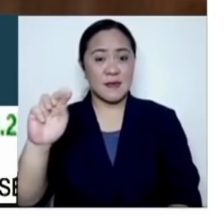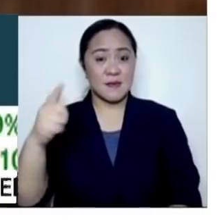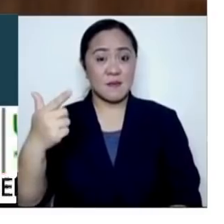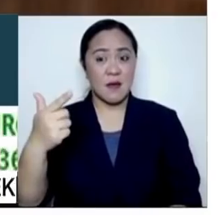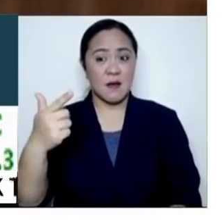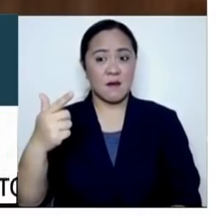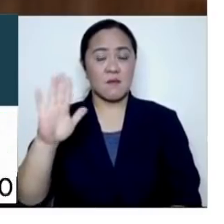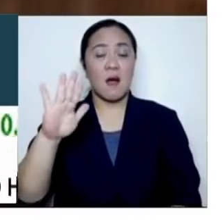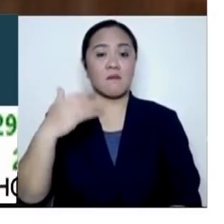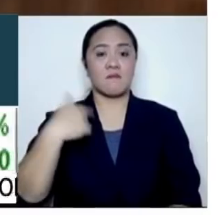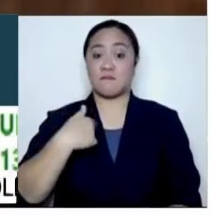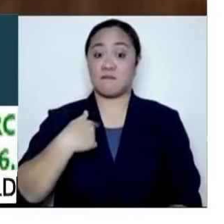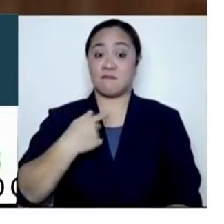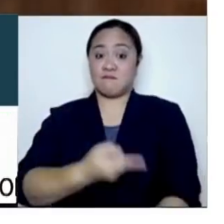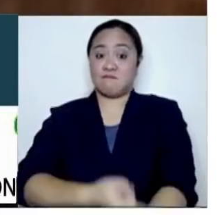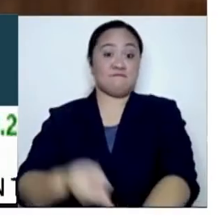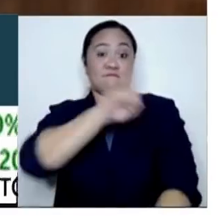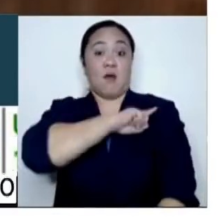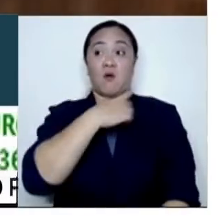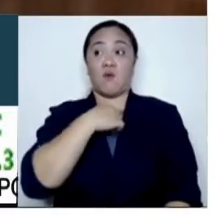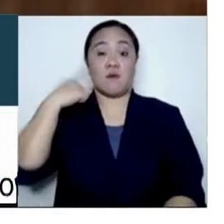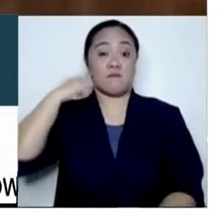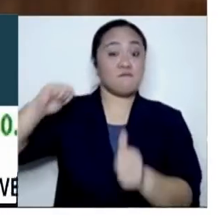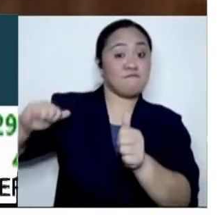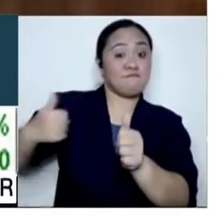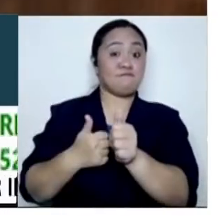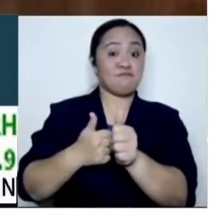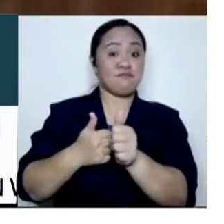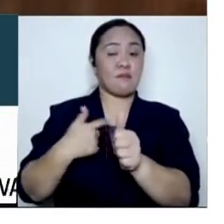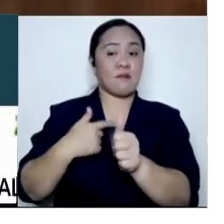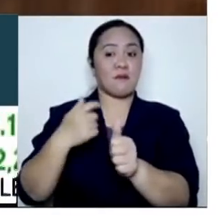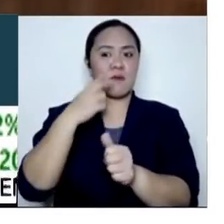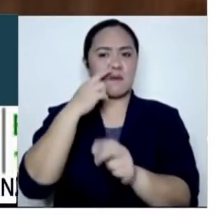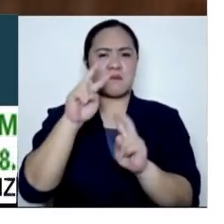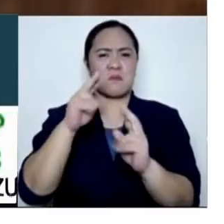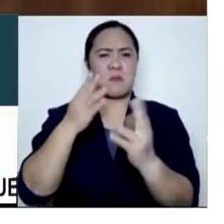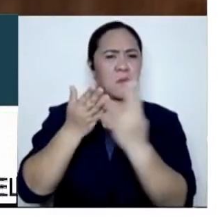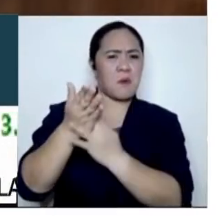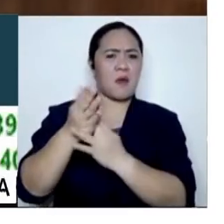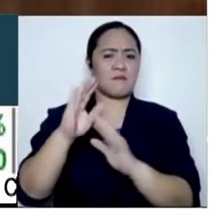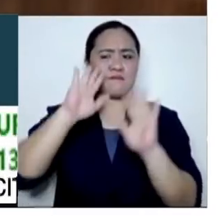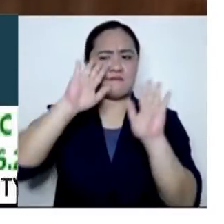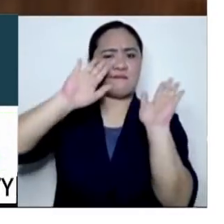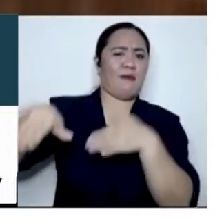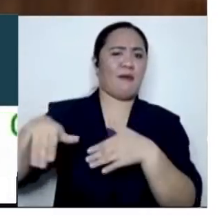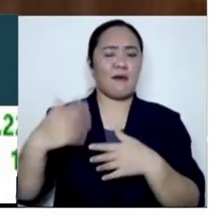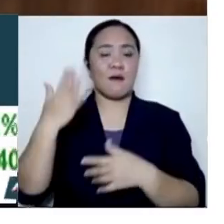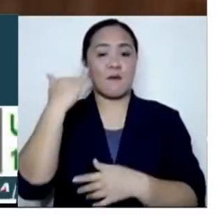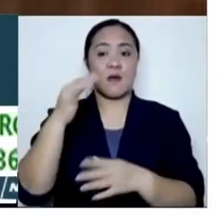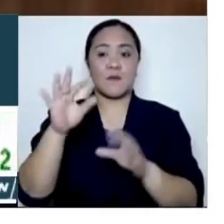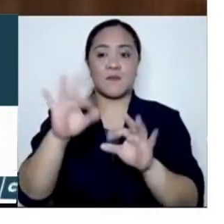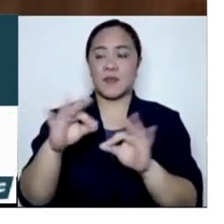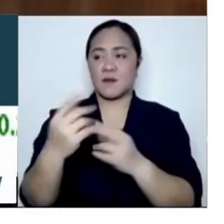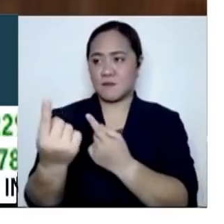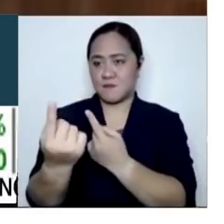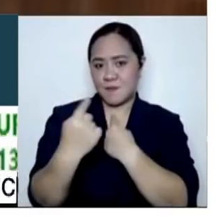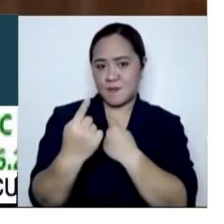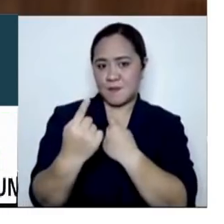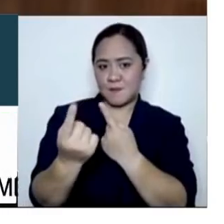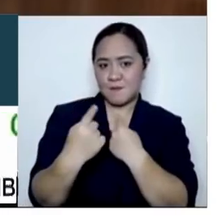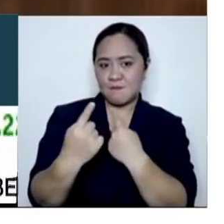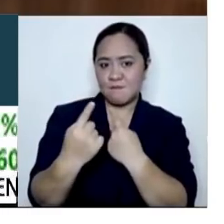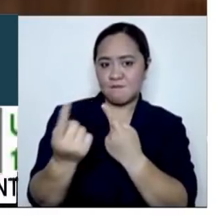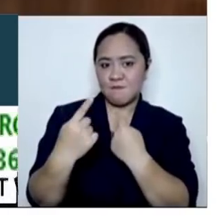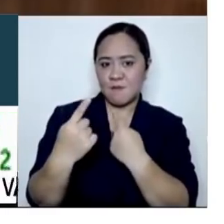backed up by the most powerful man in the country. Hindi ko tinitingnan yan eh. Wala akong pakialam doon. Ang tinitingnan ko lang yung mga sagot niya eh. Hmm. Yung mga sagot niya,